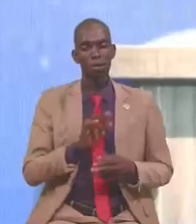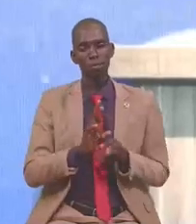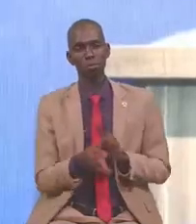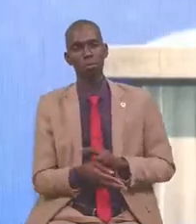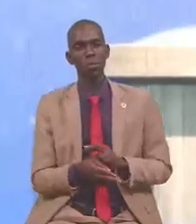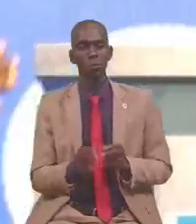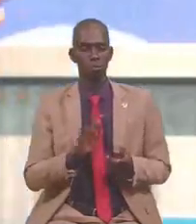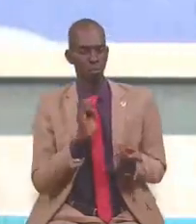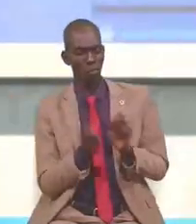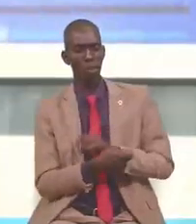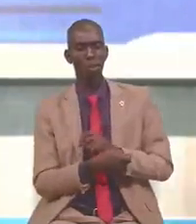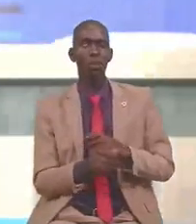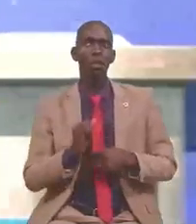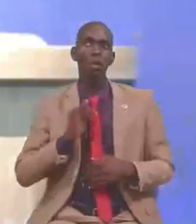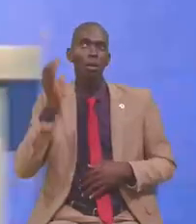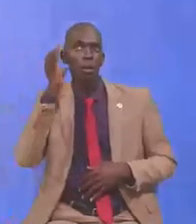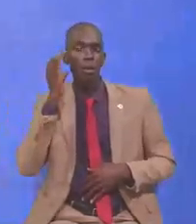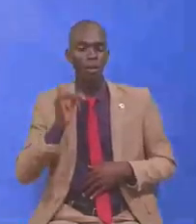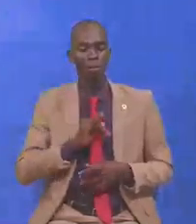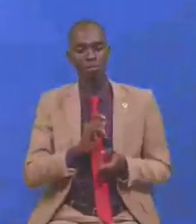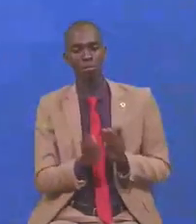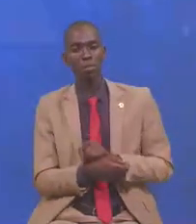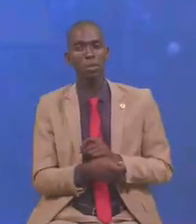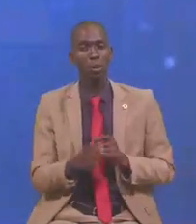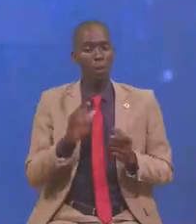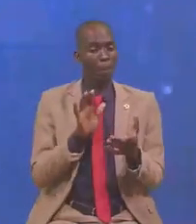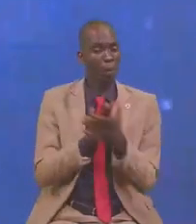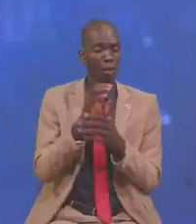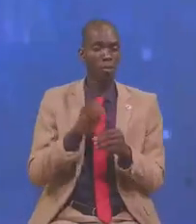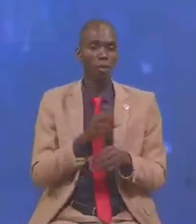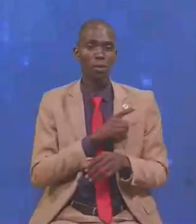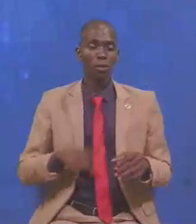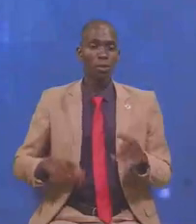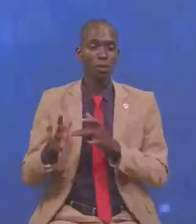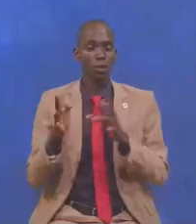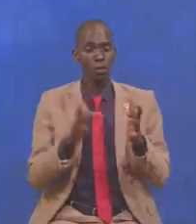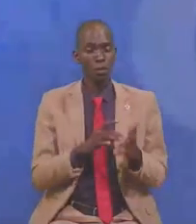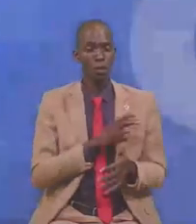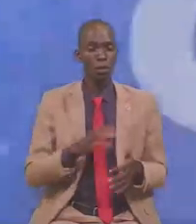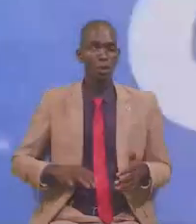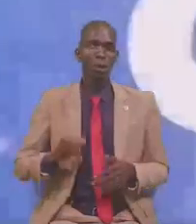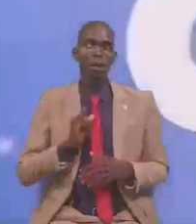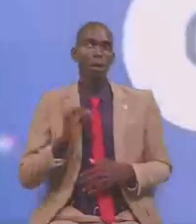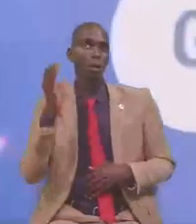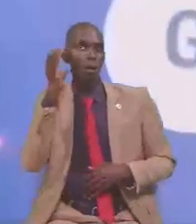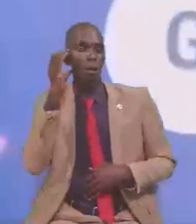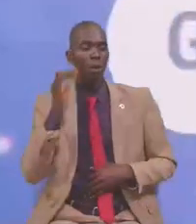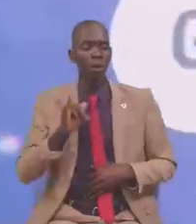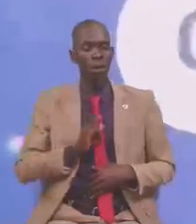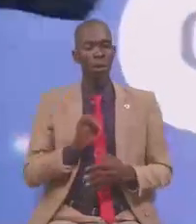cela, j'entends et je pratique. Quoi? Au Seigneur Jésus-Christ, oui, j'entends et je